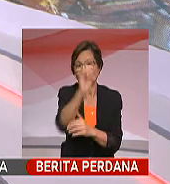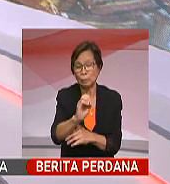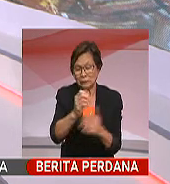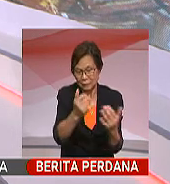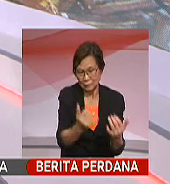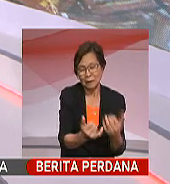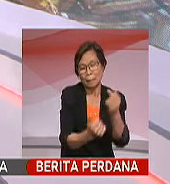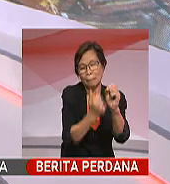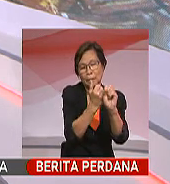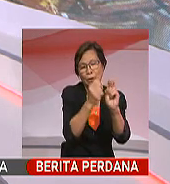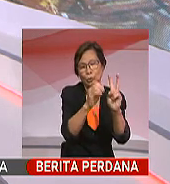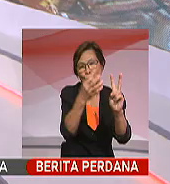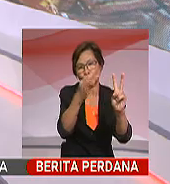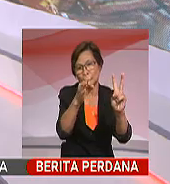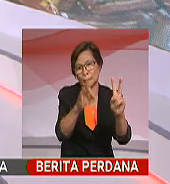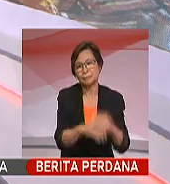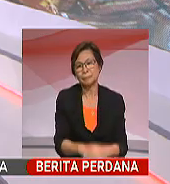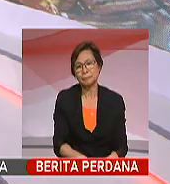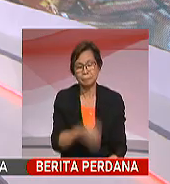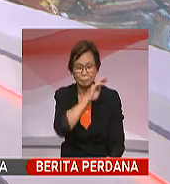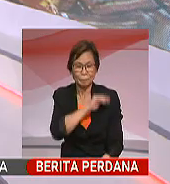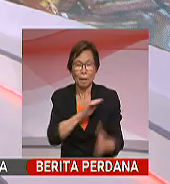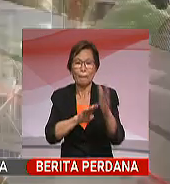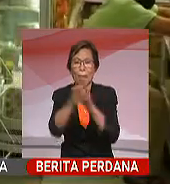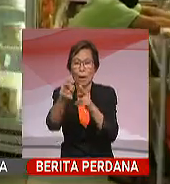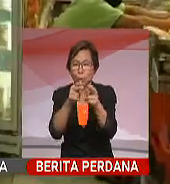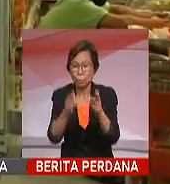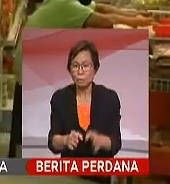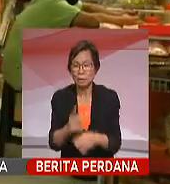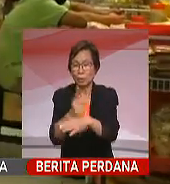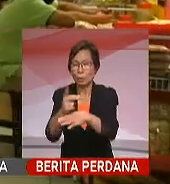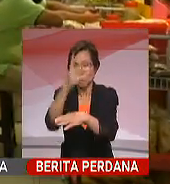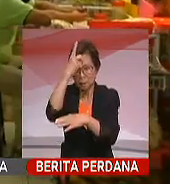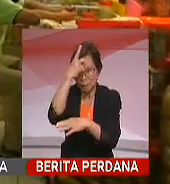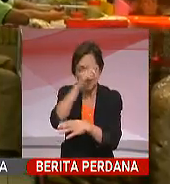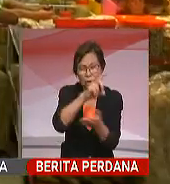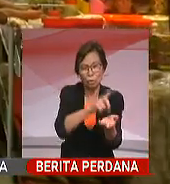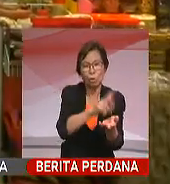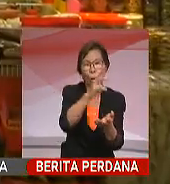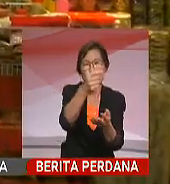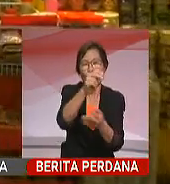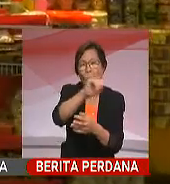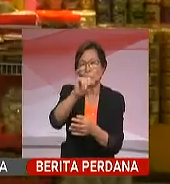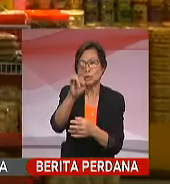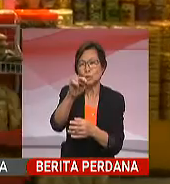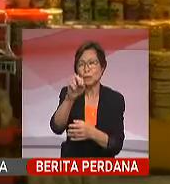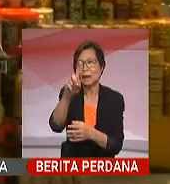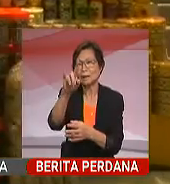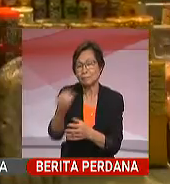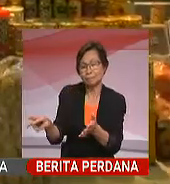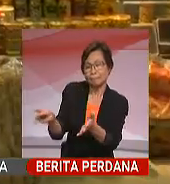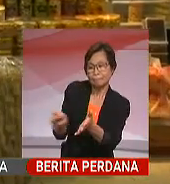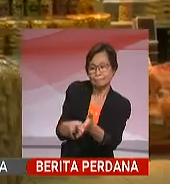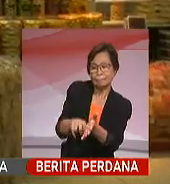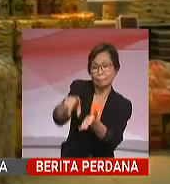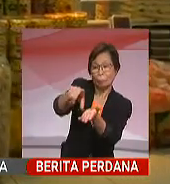pada 2019. Menteri Pembangunan Usahawan dan Koperasi Dato' Sri Dr. Wan Junaidi Tuanku Jaafar menerusi kenyataan